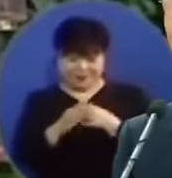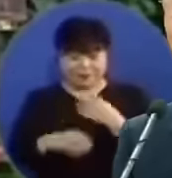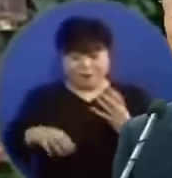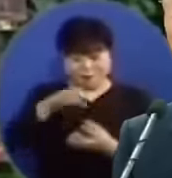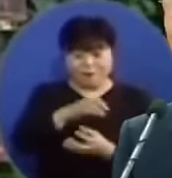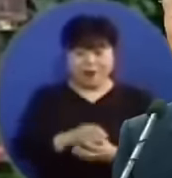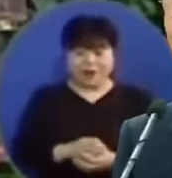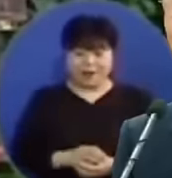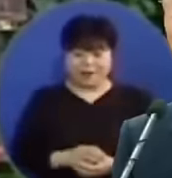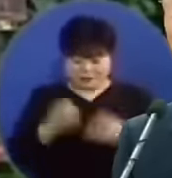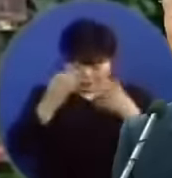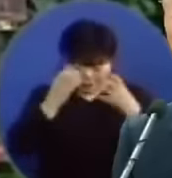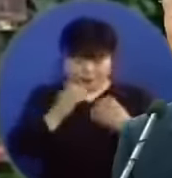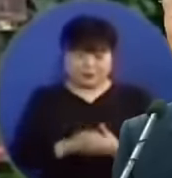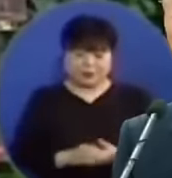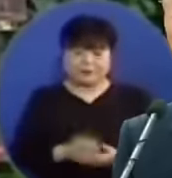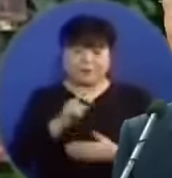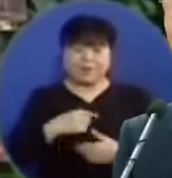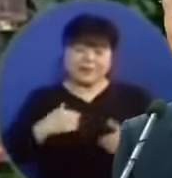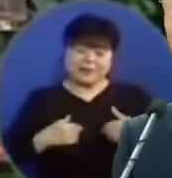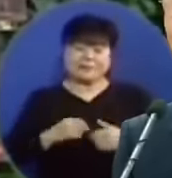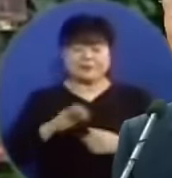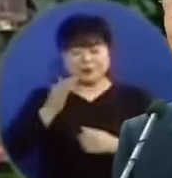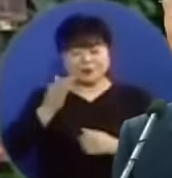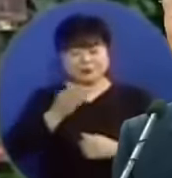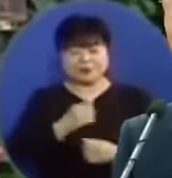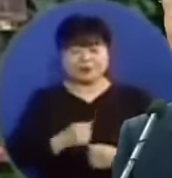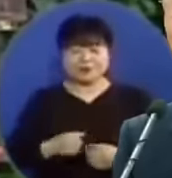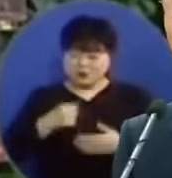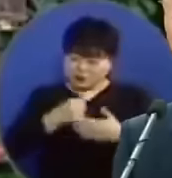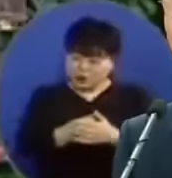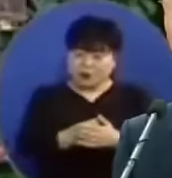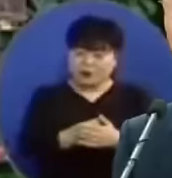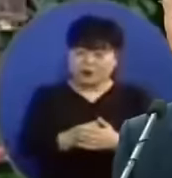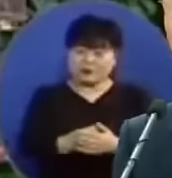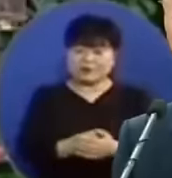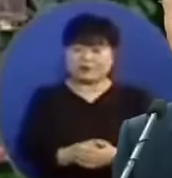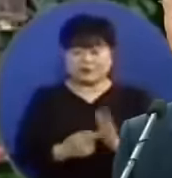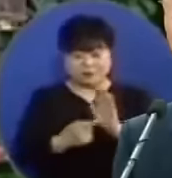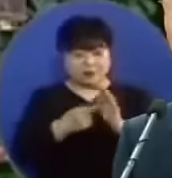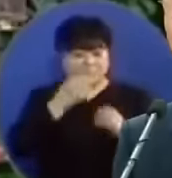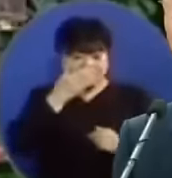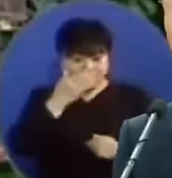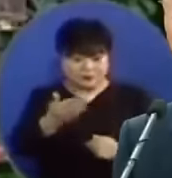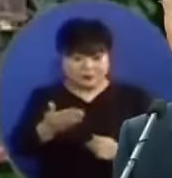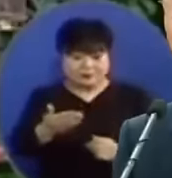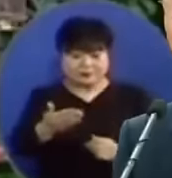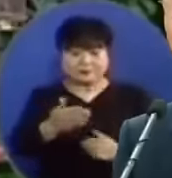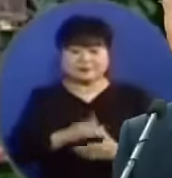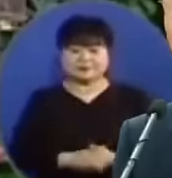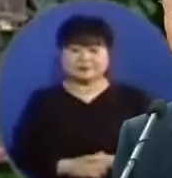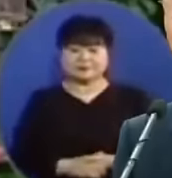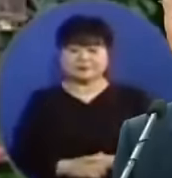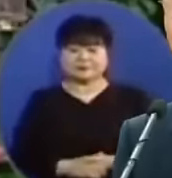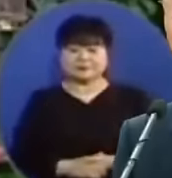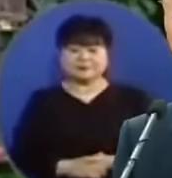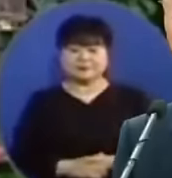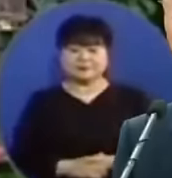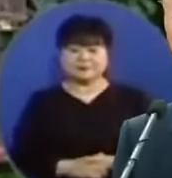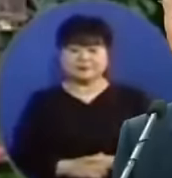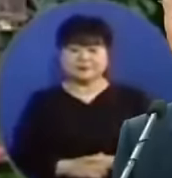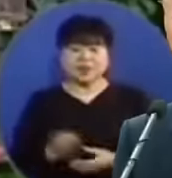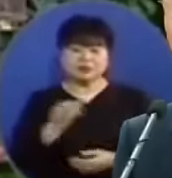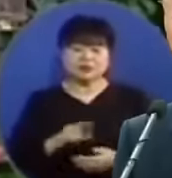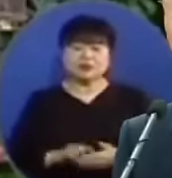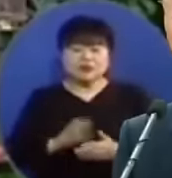환난과 고통에 차있을지라도 마음의 기쁨이 넘치고 힘과 용기를 낼 수가 있는 것입니다. 아무리